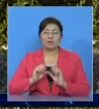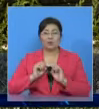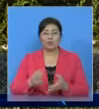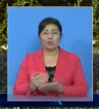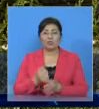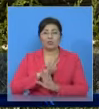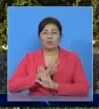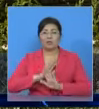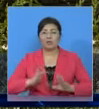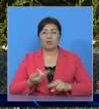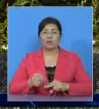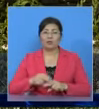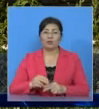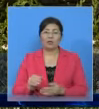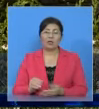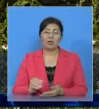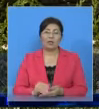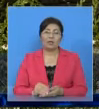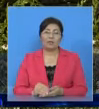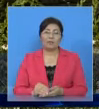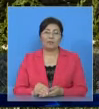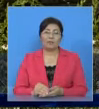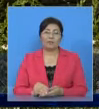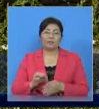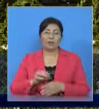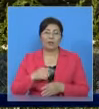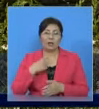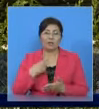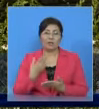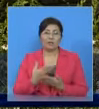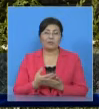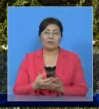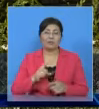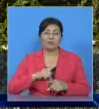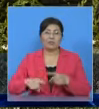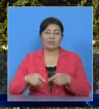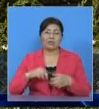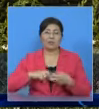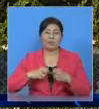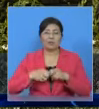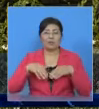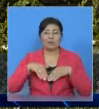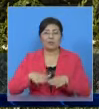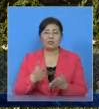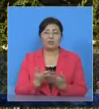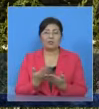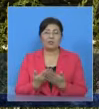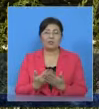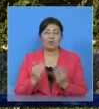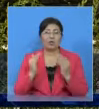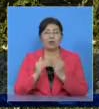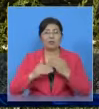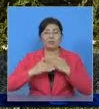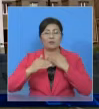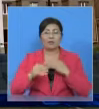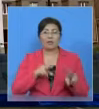айтамыз. Тез арада олар енді шамалар келгенше алып кетеді. Осы жерлерді мысалға есік алдын тоже